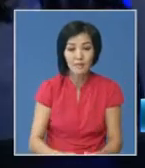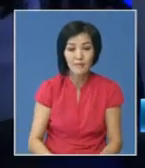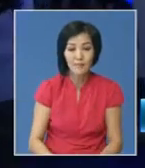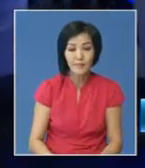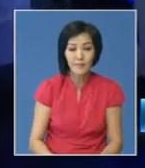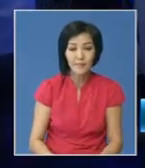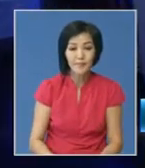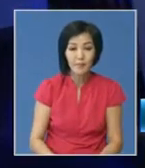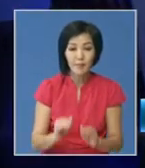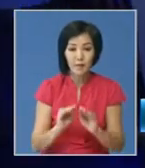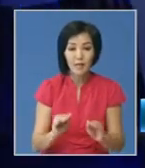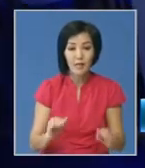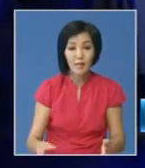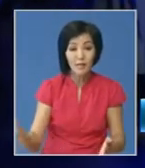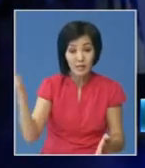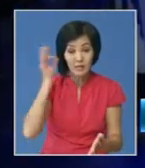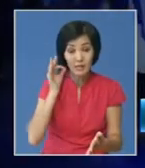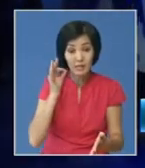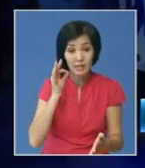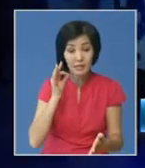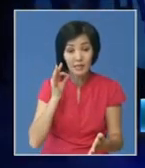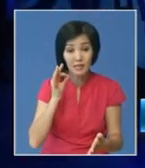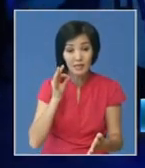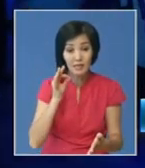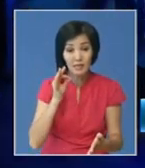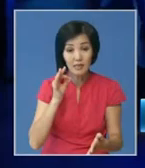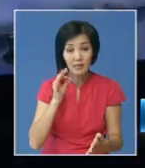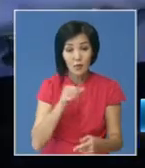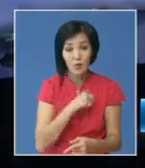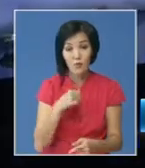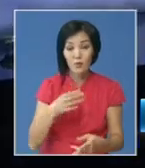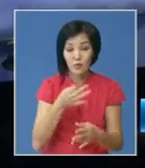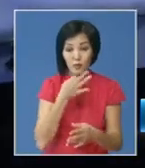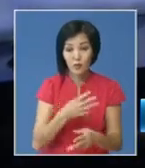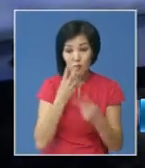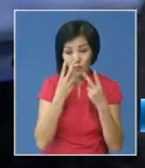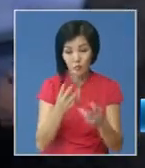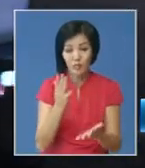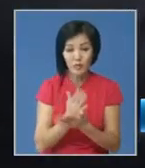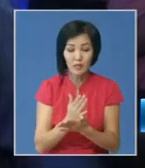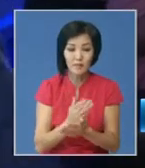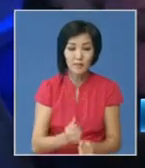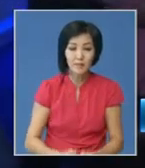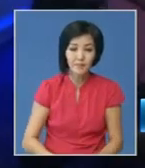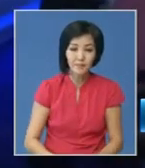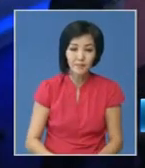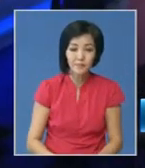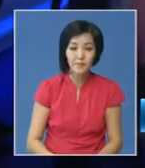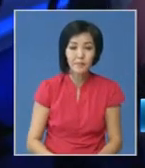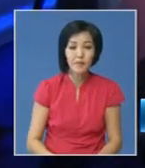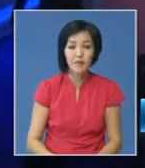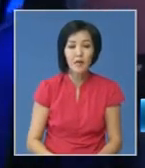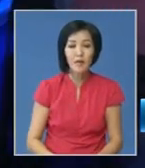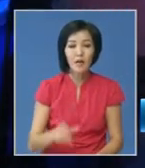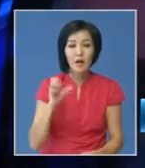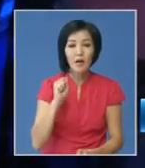көрсетіп, кішкентай естерінде қалсын деп енді кішкентай болғаннан кейін әкеп көрсетіп, өзіміз де тамашалап жатырмыз. Өте ұнайды. Енді Арктика қарап